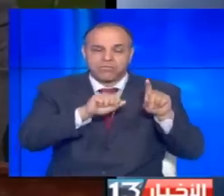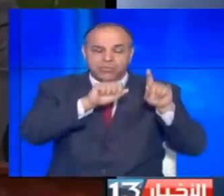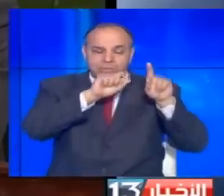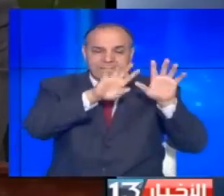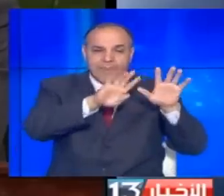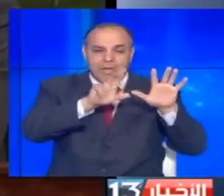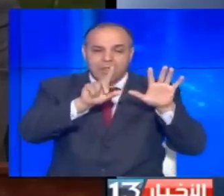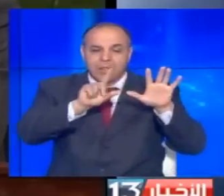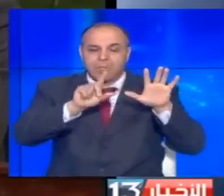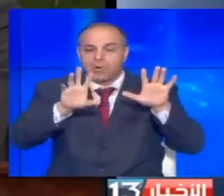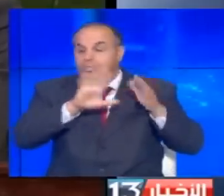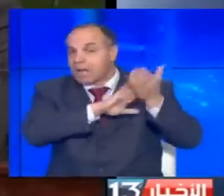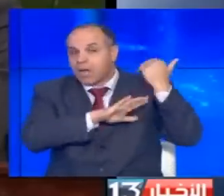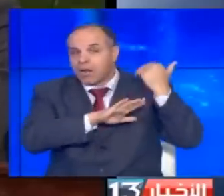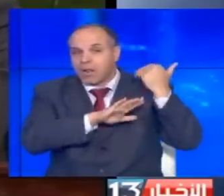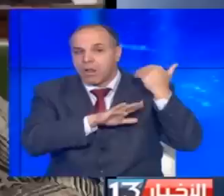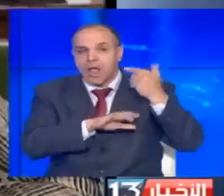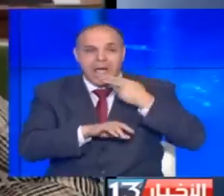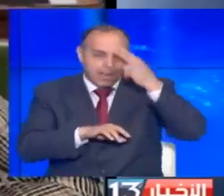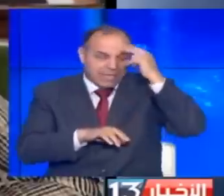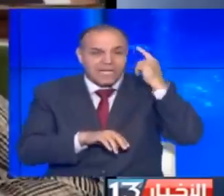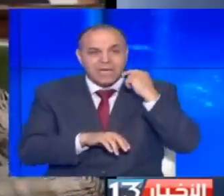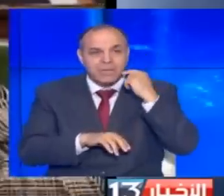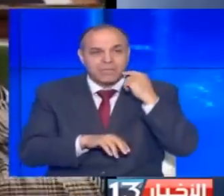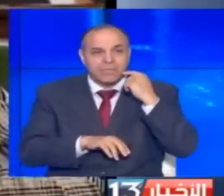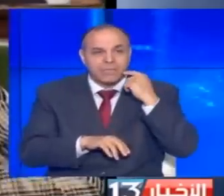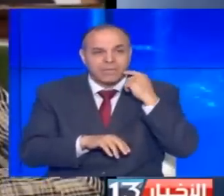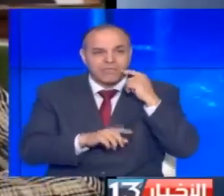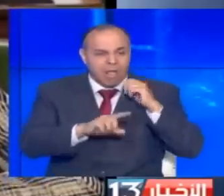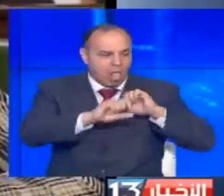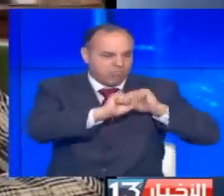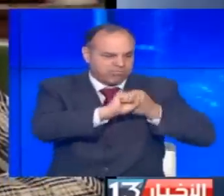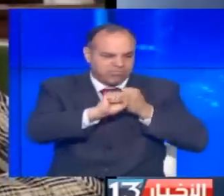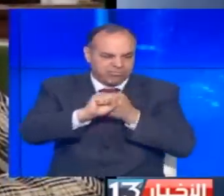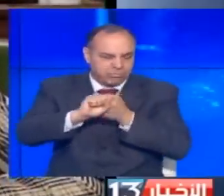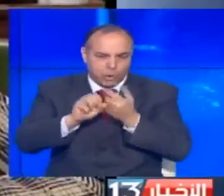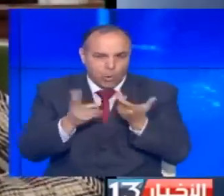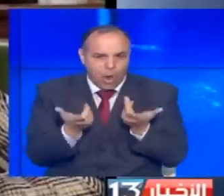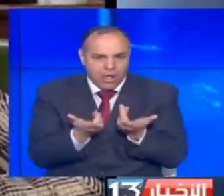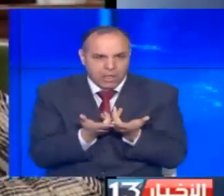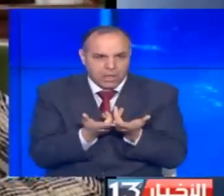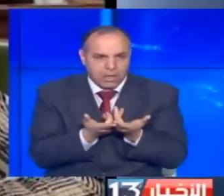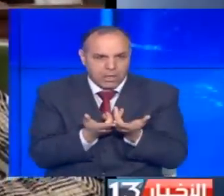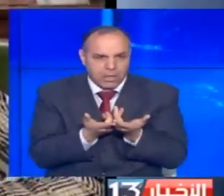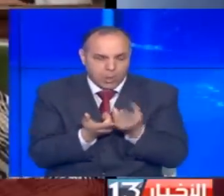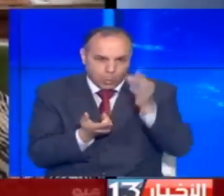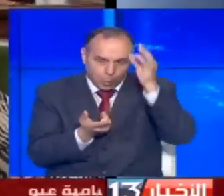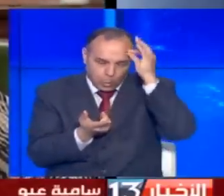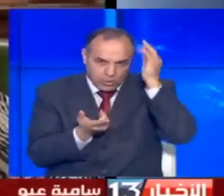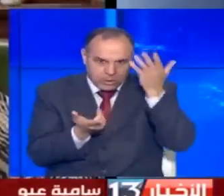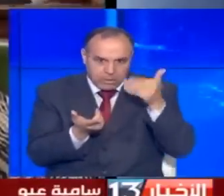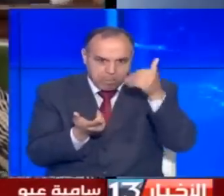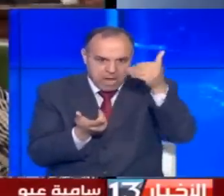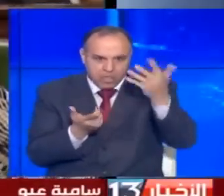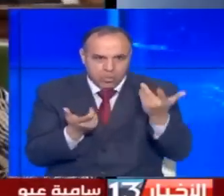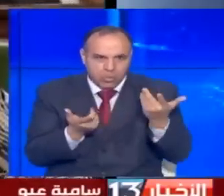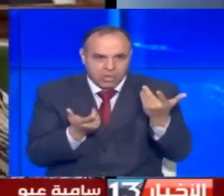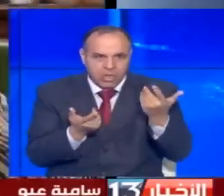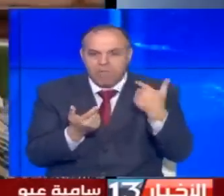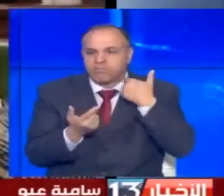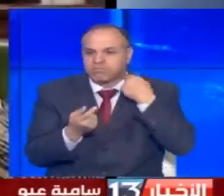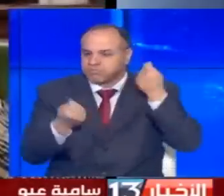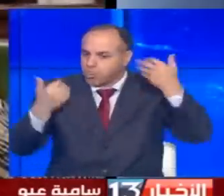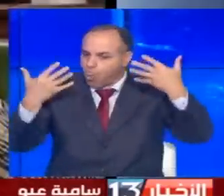المعروف في الخميس الاسود الانسان في تونس الى خساره